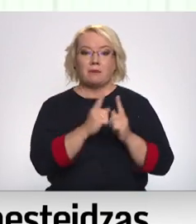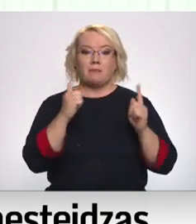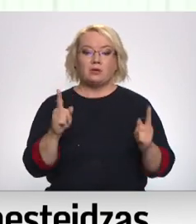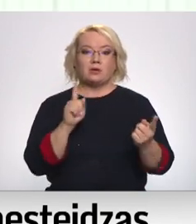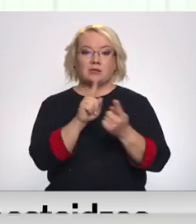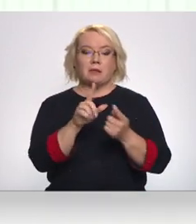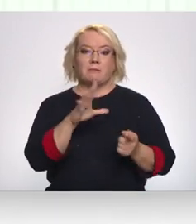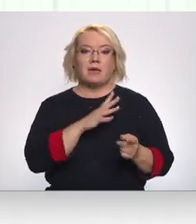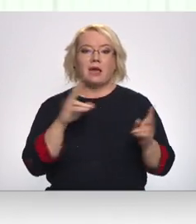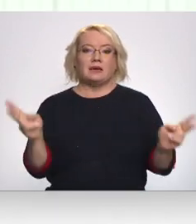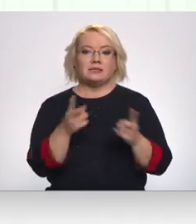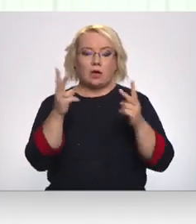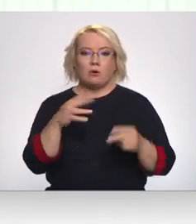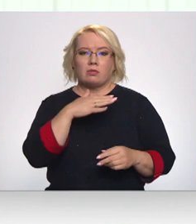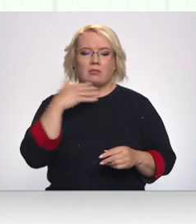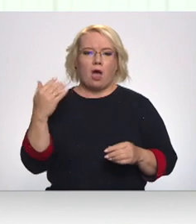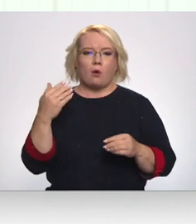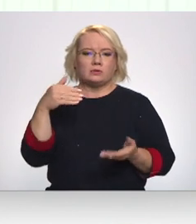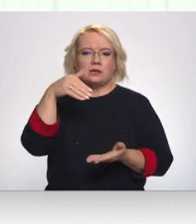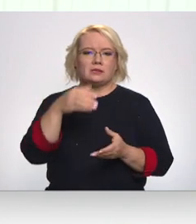bija izdeguši daudzi stāvvadi,